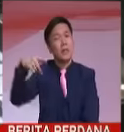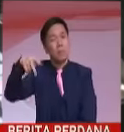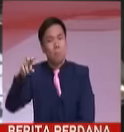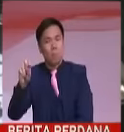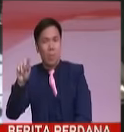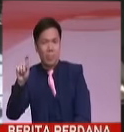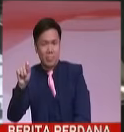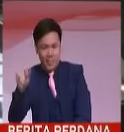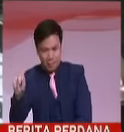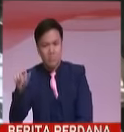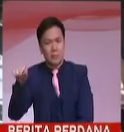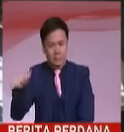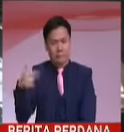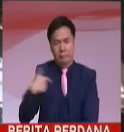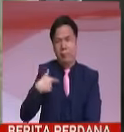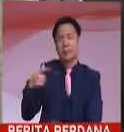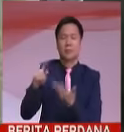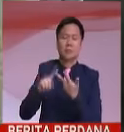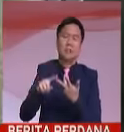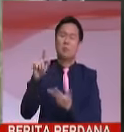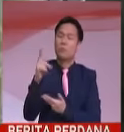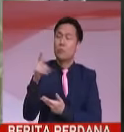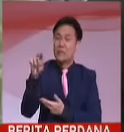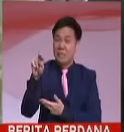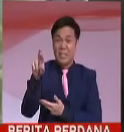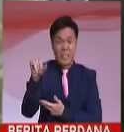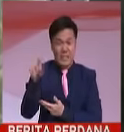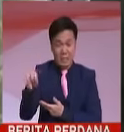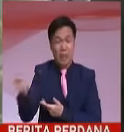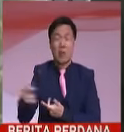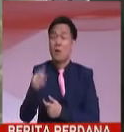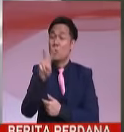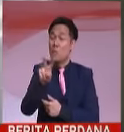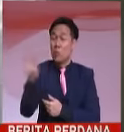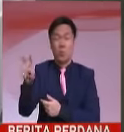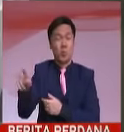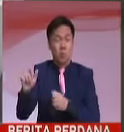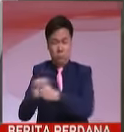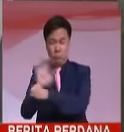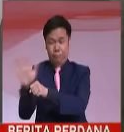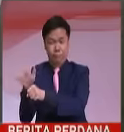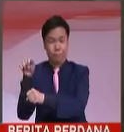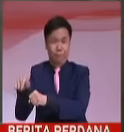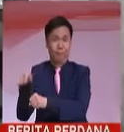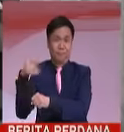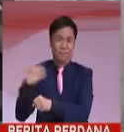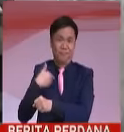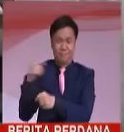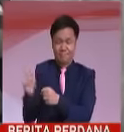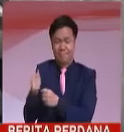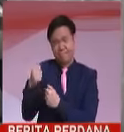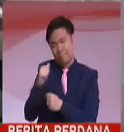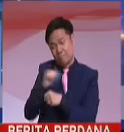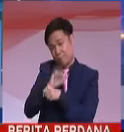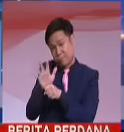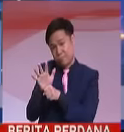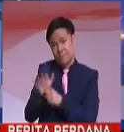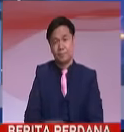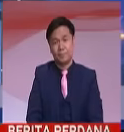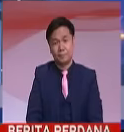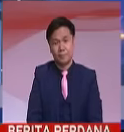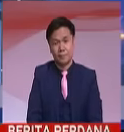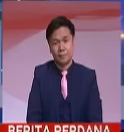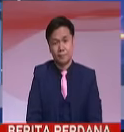pot dan masih masih mencatatkan 13 kiss dan 22 k******* Steve stacker iini adalah hai hai